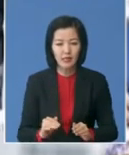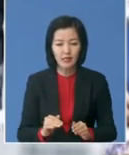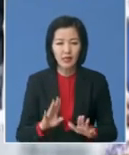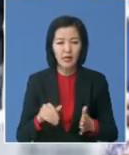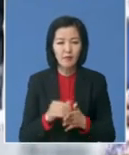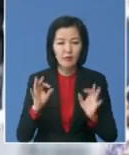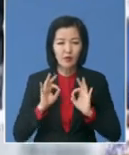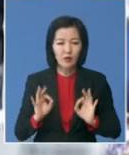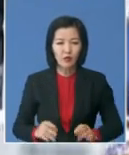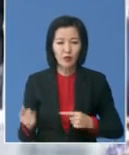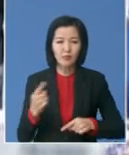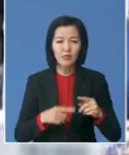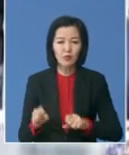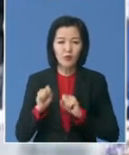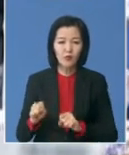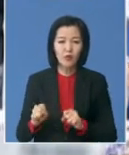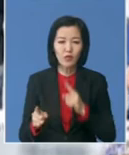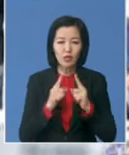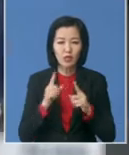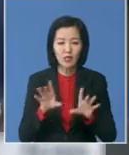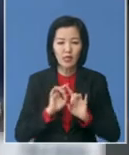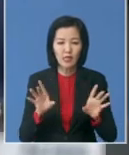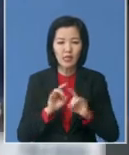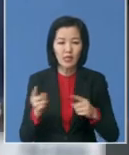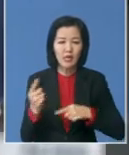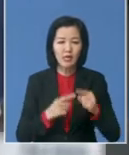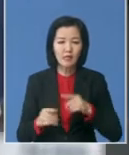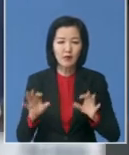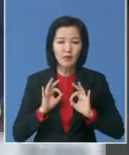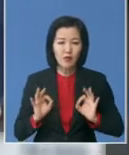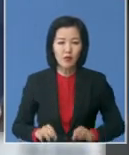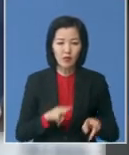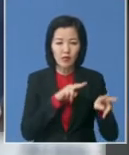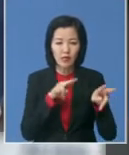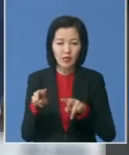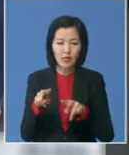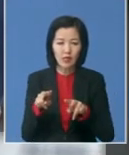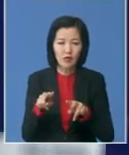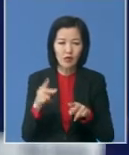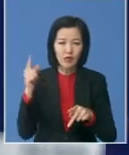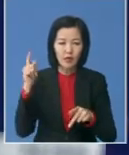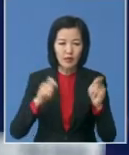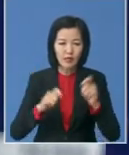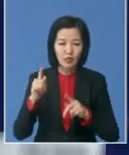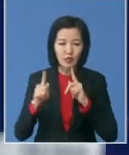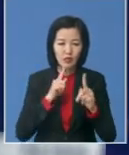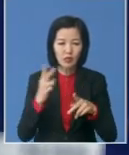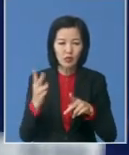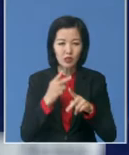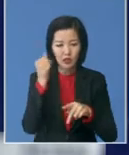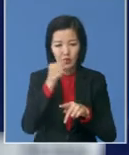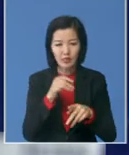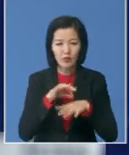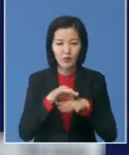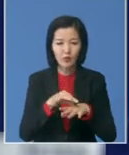прокуратурада өткен бизнесті қорғауға арналған жиында айтылды. Кәсіпкерлік саласындағы прокуратураның қадағалау атты форум 2-ші жыл қатарынан өтіп отыр. Басқосуда